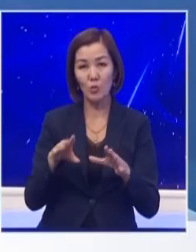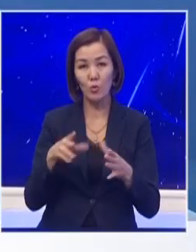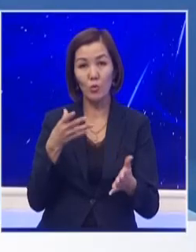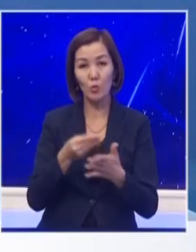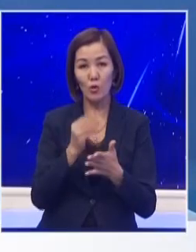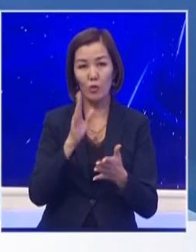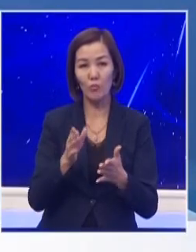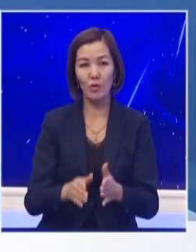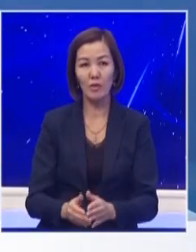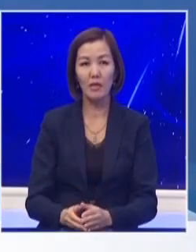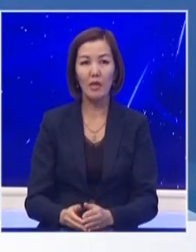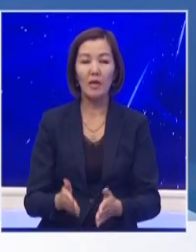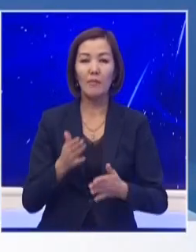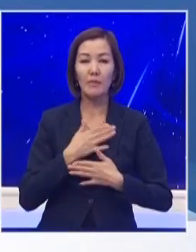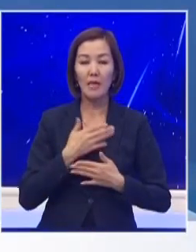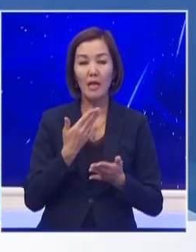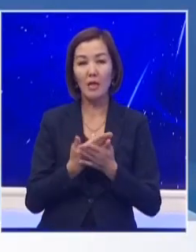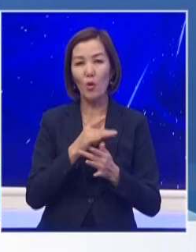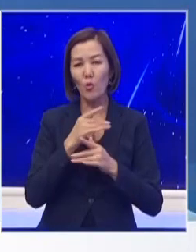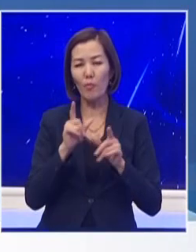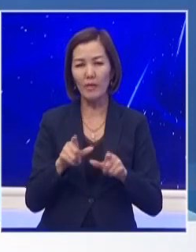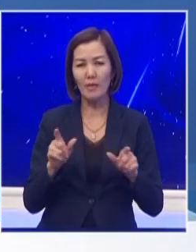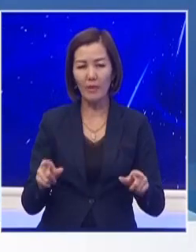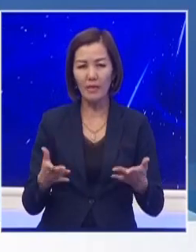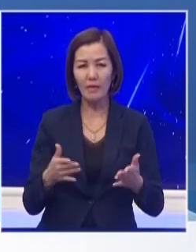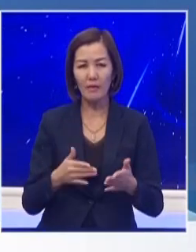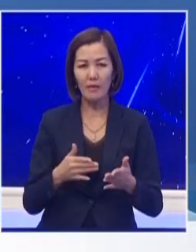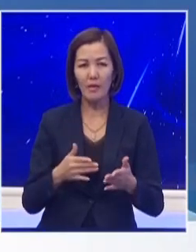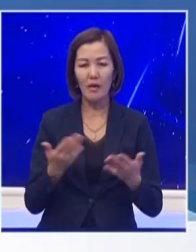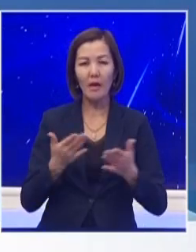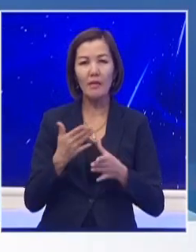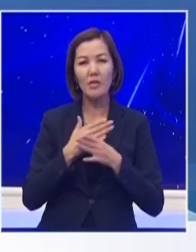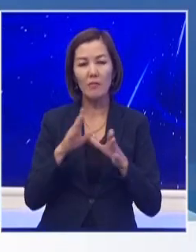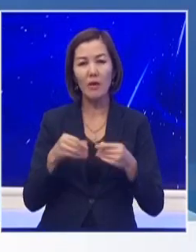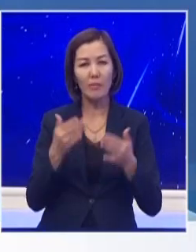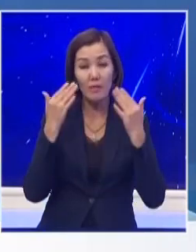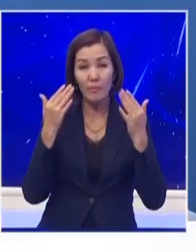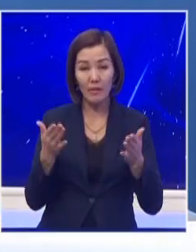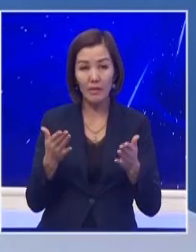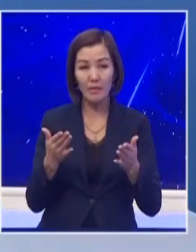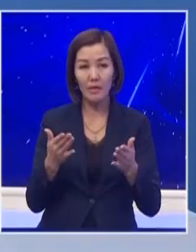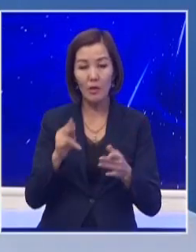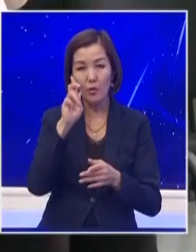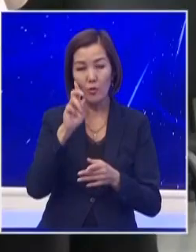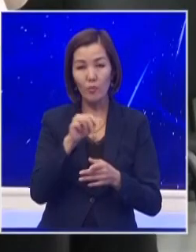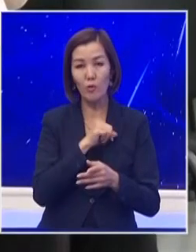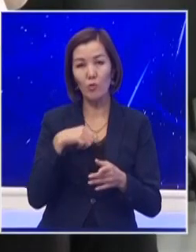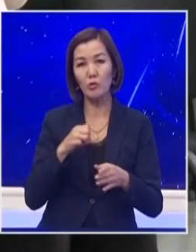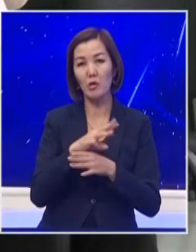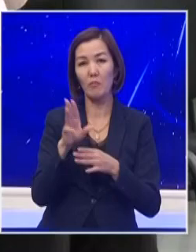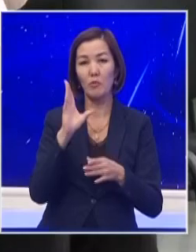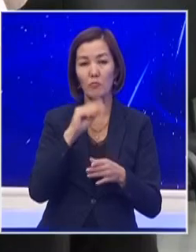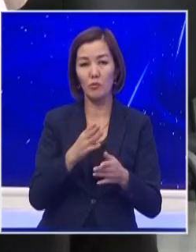бәрін біле бермейміз ғой, мысалы қандай бізге жәрдемақылар тиесілі. Сол себепті үкімет өзі белгілеп өзі әр адамның жаңын қамтып отырады осы